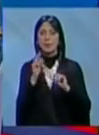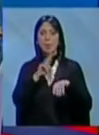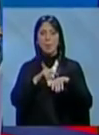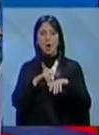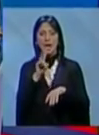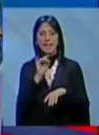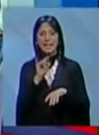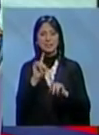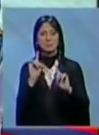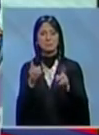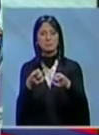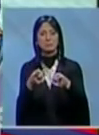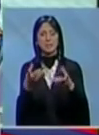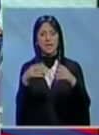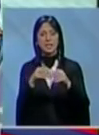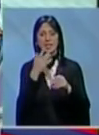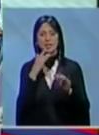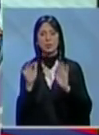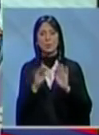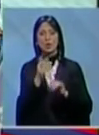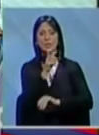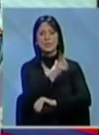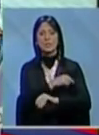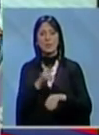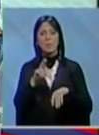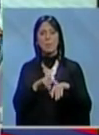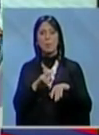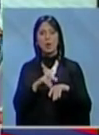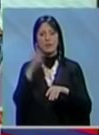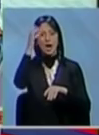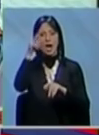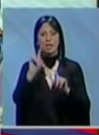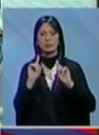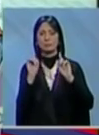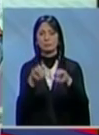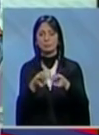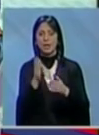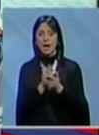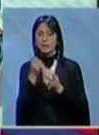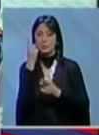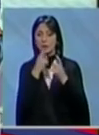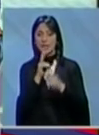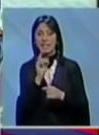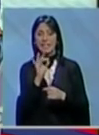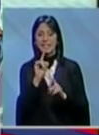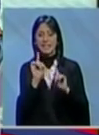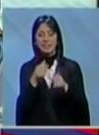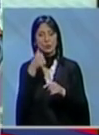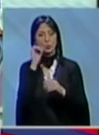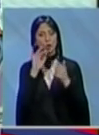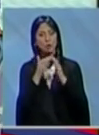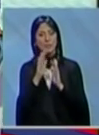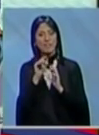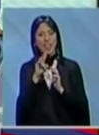პოლიციამ დავით კირკიტაძე დააკავა. ერთიანი ნაციონალური მოძრაობის წევრი სამართალდამცველებმა კახეთში აიყვანეს. არსებული ცნობით კირკიტაძის დაკავება გუშინ